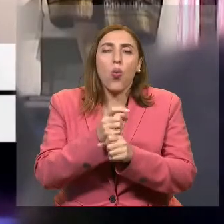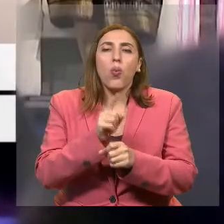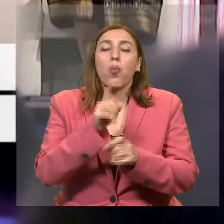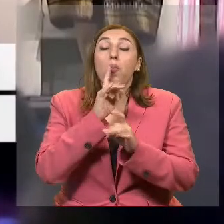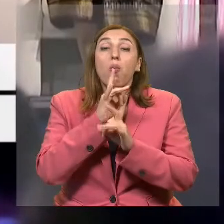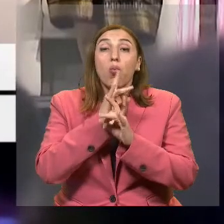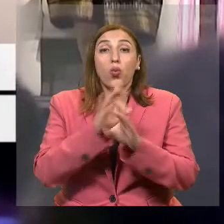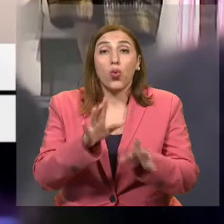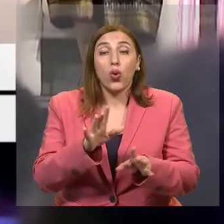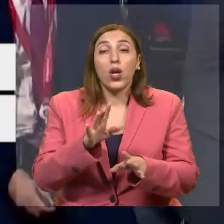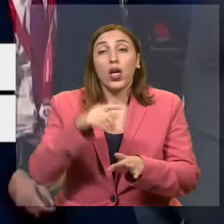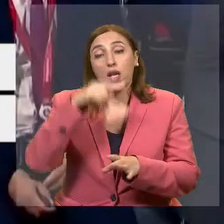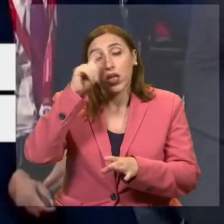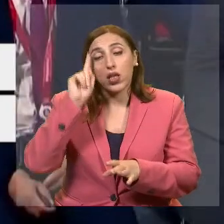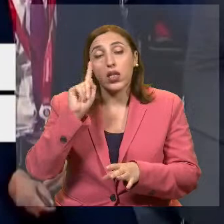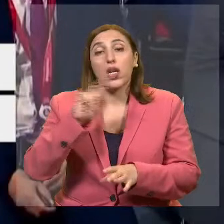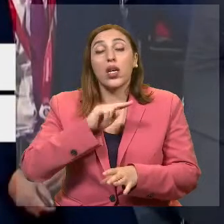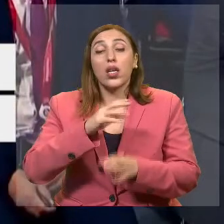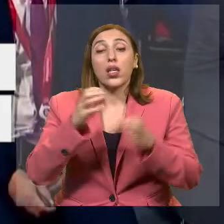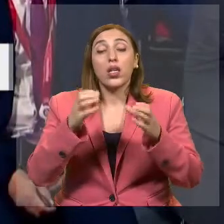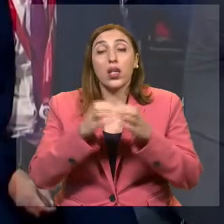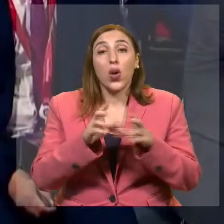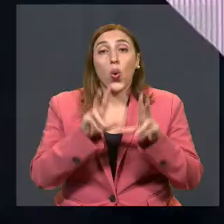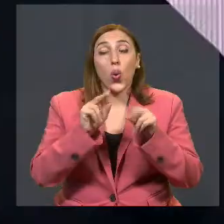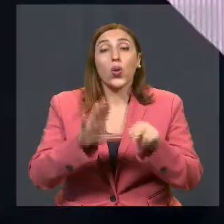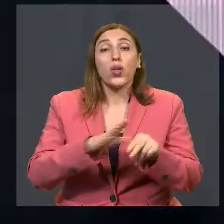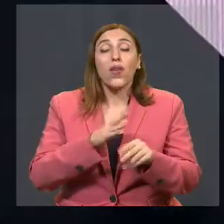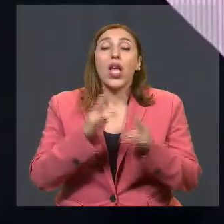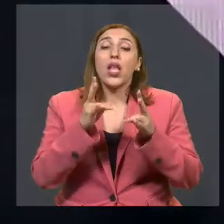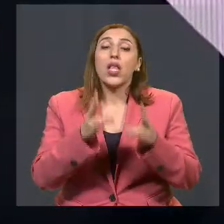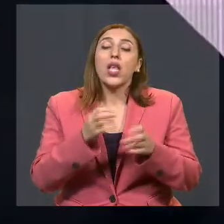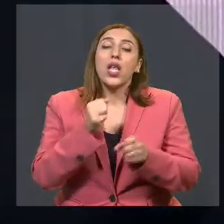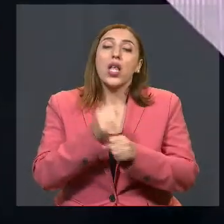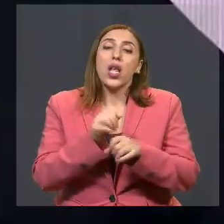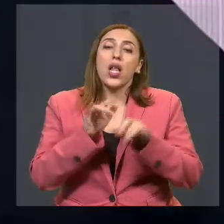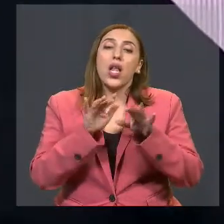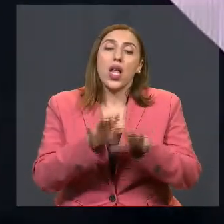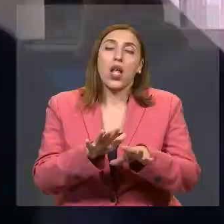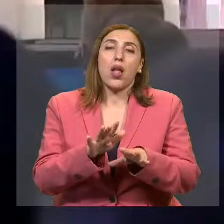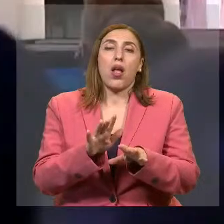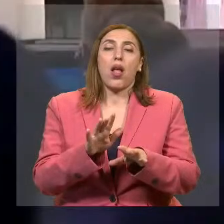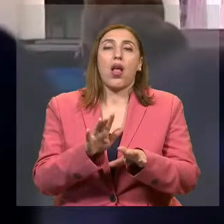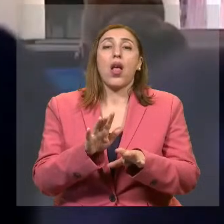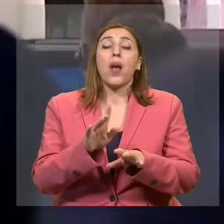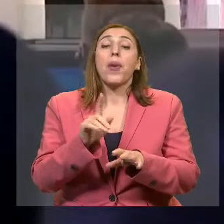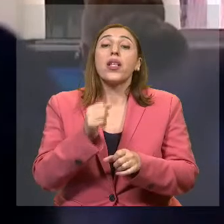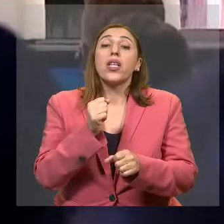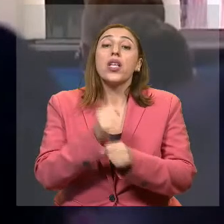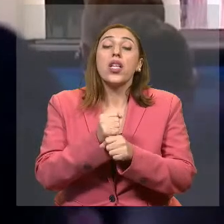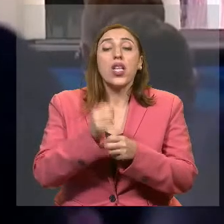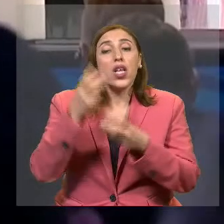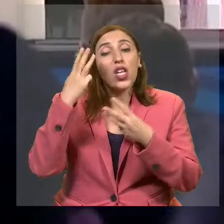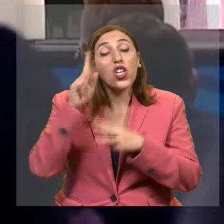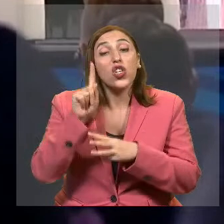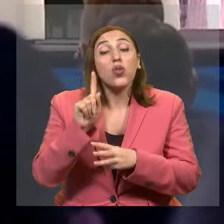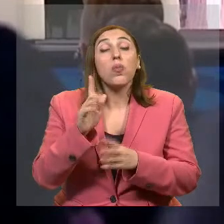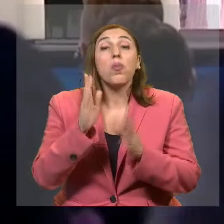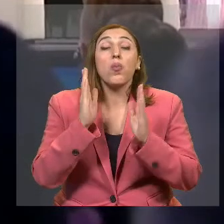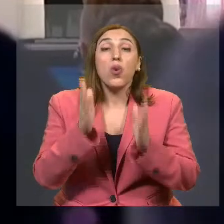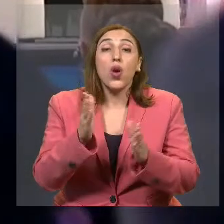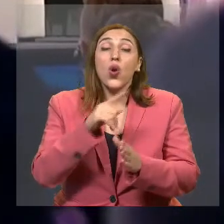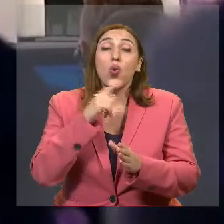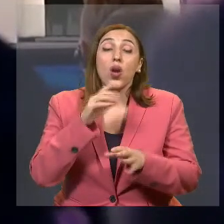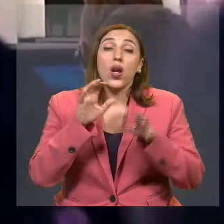Ալիևի վարչակազմն իրենց հավաստիացրել է կողմեն փափուկ գործընթացների, թե խոսքը հատկապես որ գործընթացների մասին է,